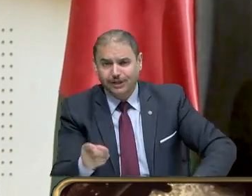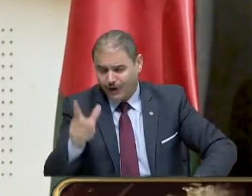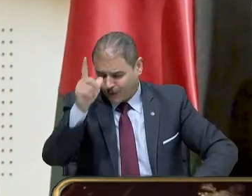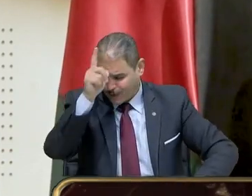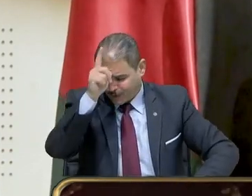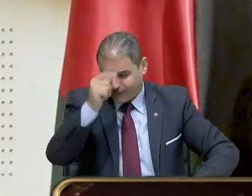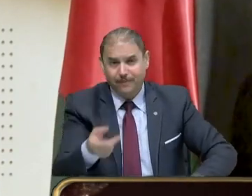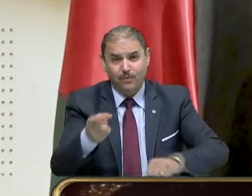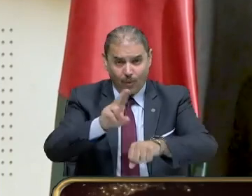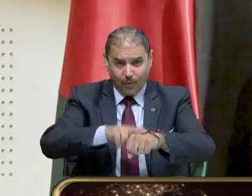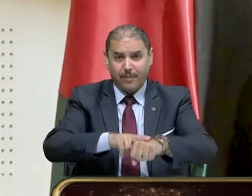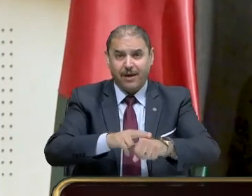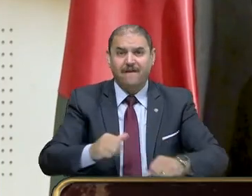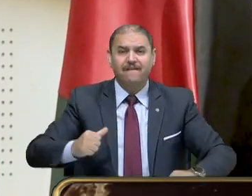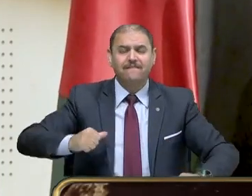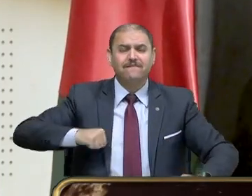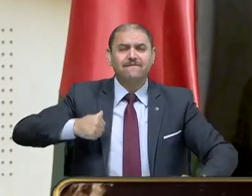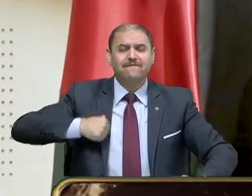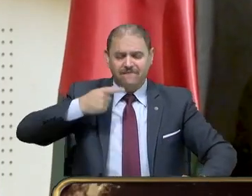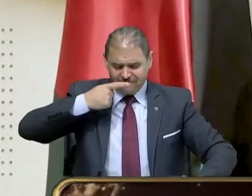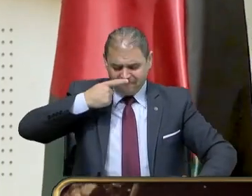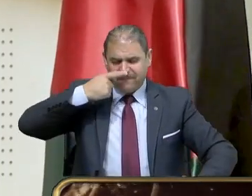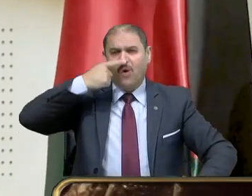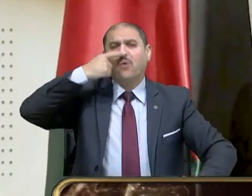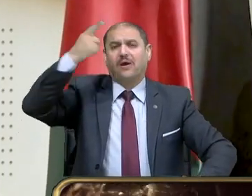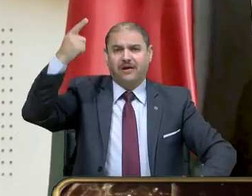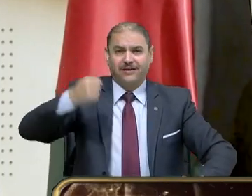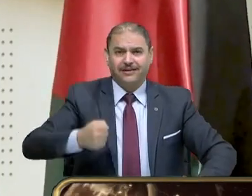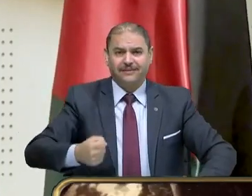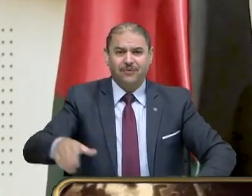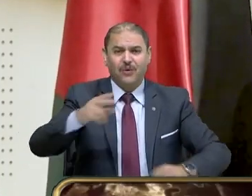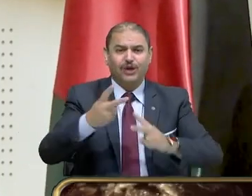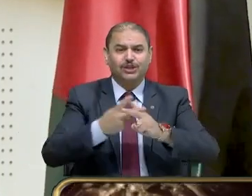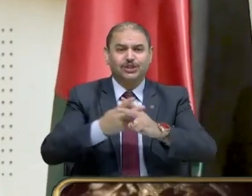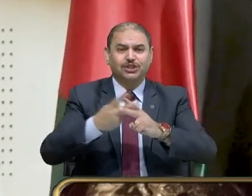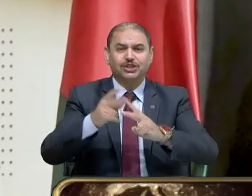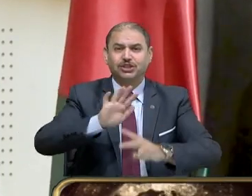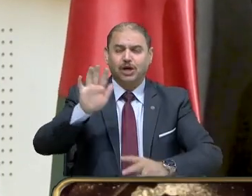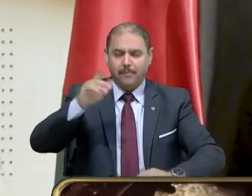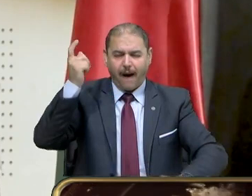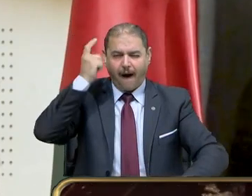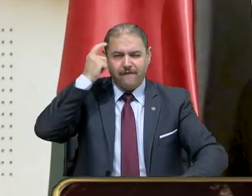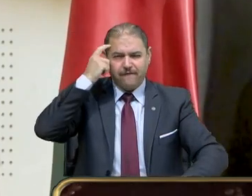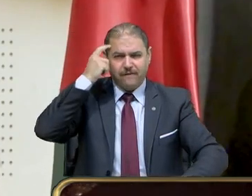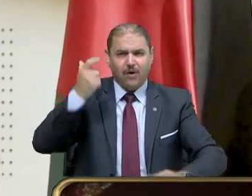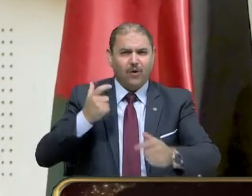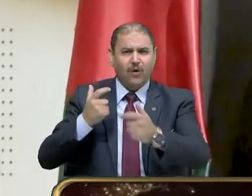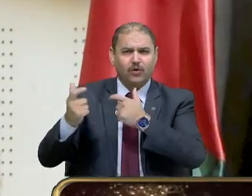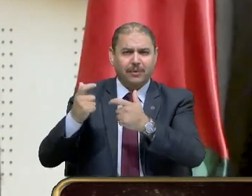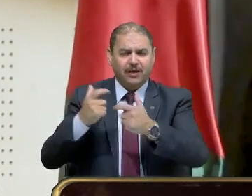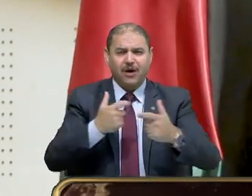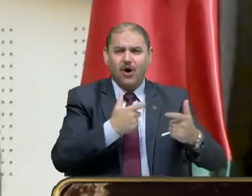فخر واعتزاز، فقد برهن شعبنا العظيم حالة كبيرة من الإدراك، متناغما